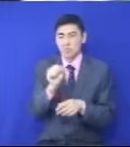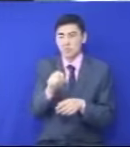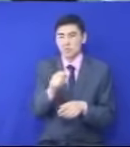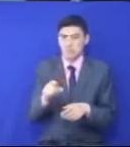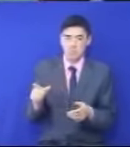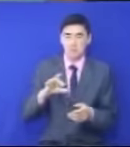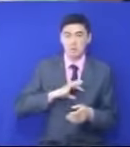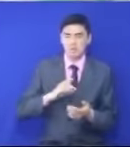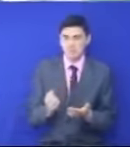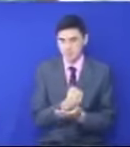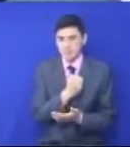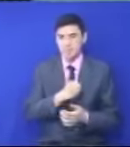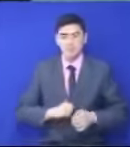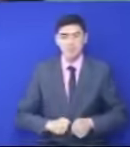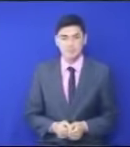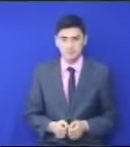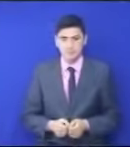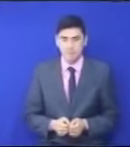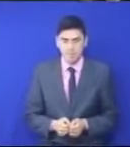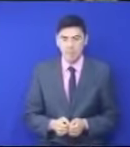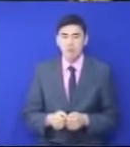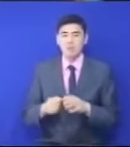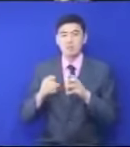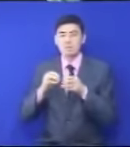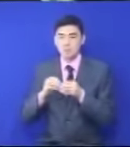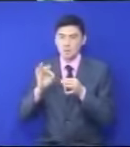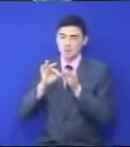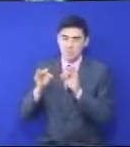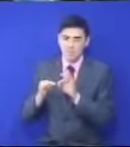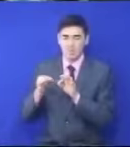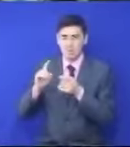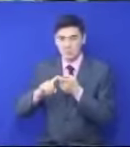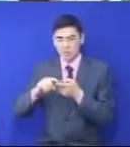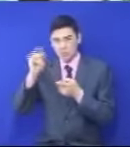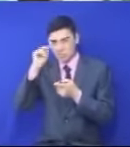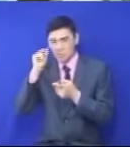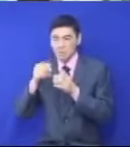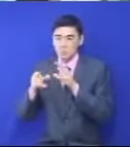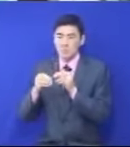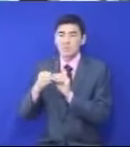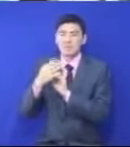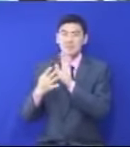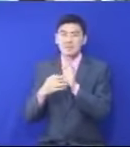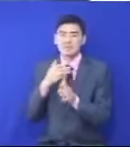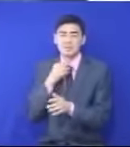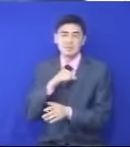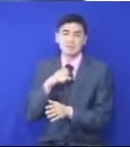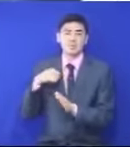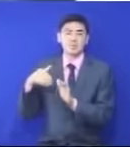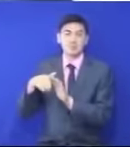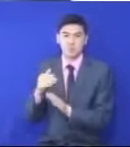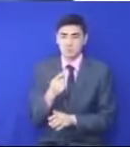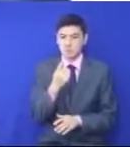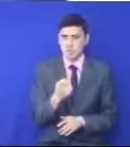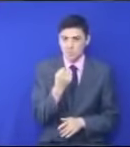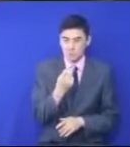золото. Стоит отметить, что на республиканских предметных олимпиадах и конкурсах научных проектов 19 семейчан стали лучшими, а